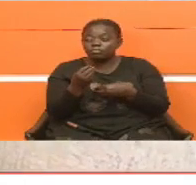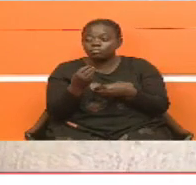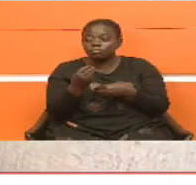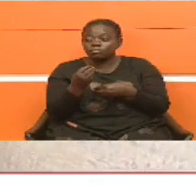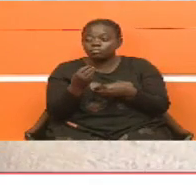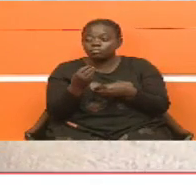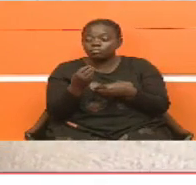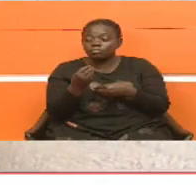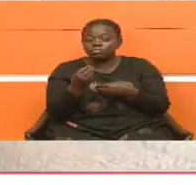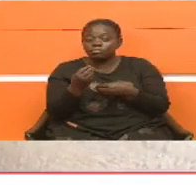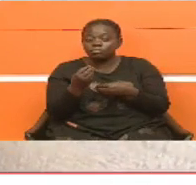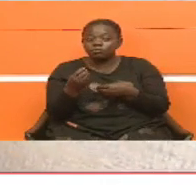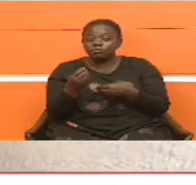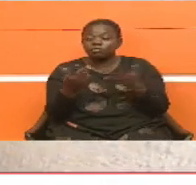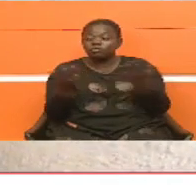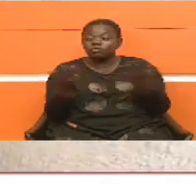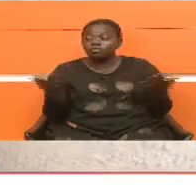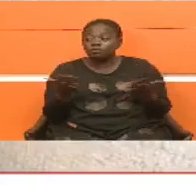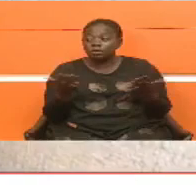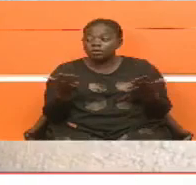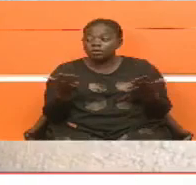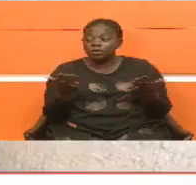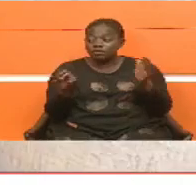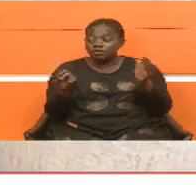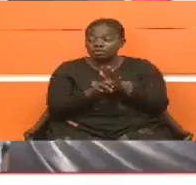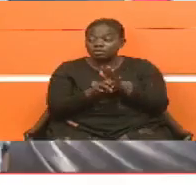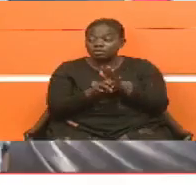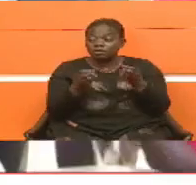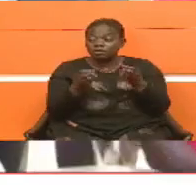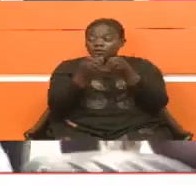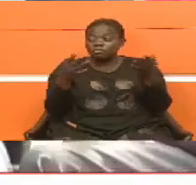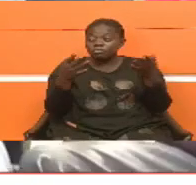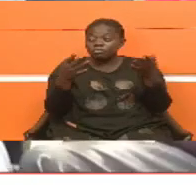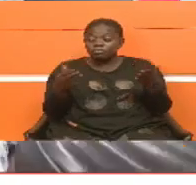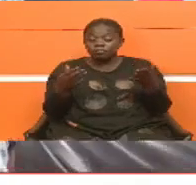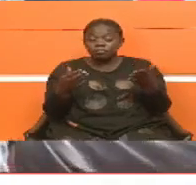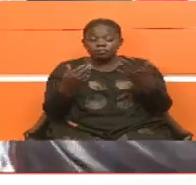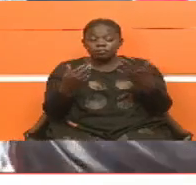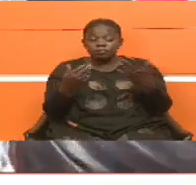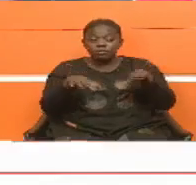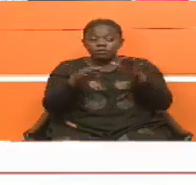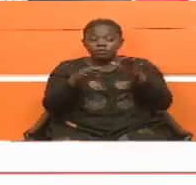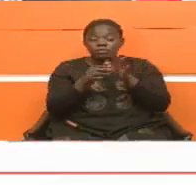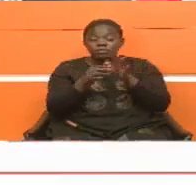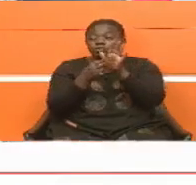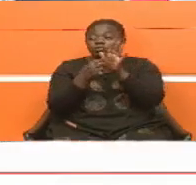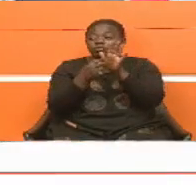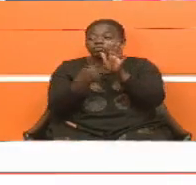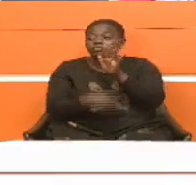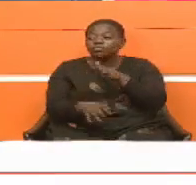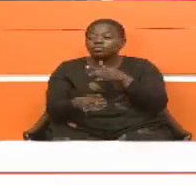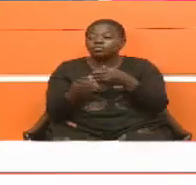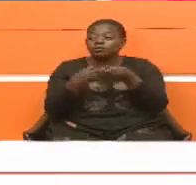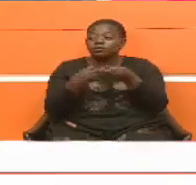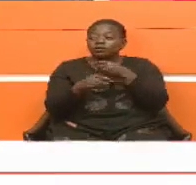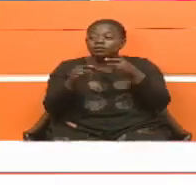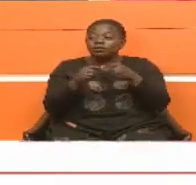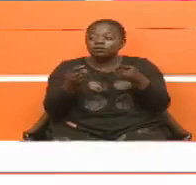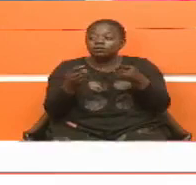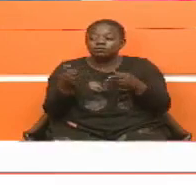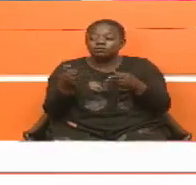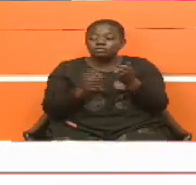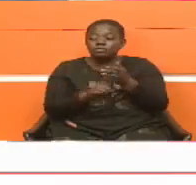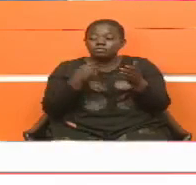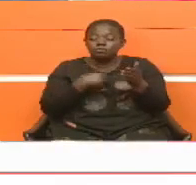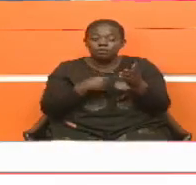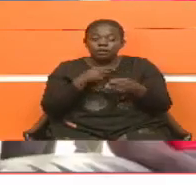Waliwo abagakasa nti wagigula? Be bangi. Laganti ki yagulawo naffe tujje yaffe maama